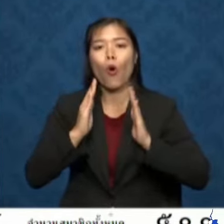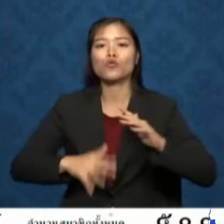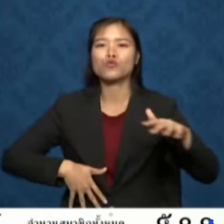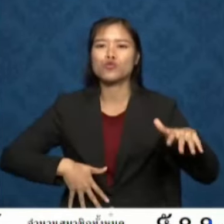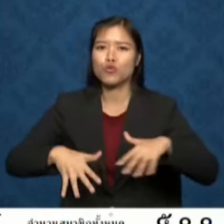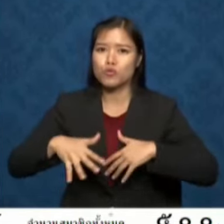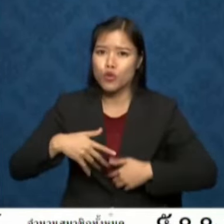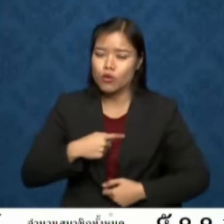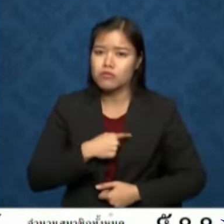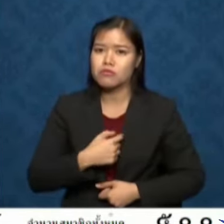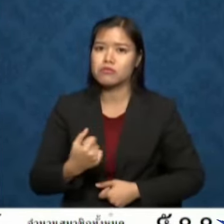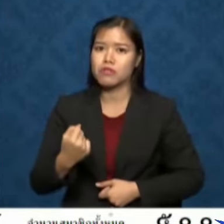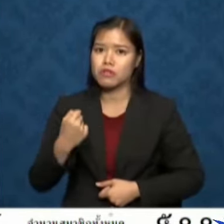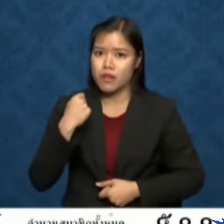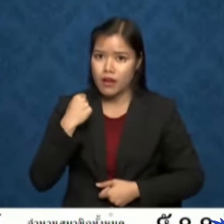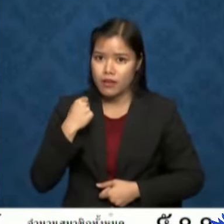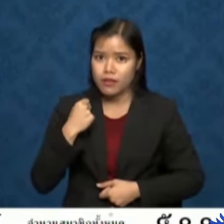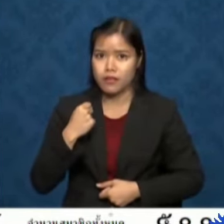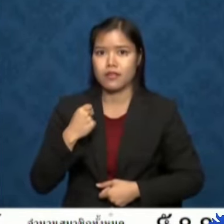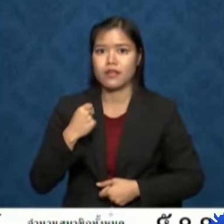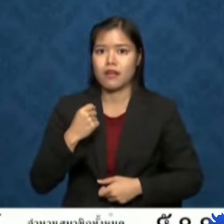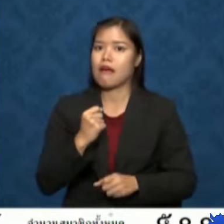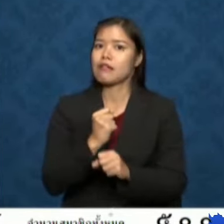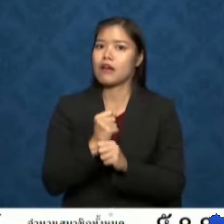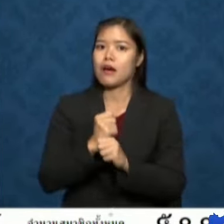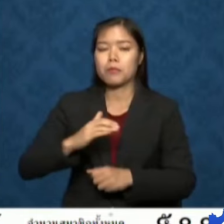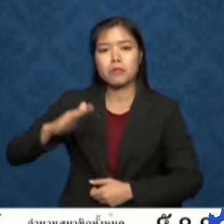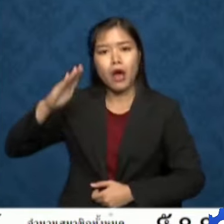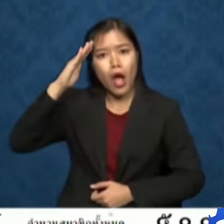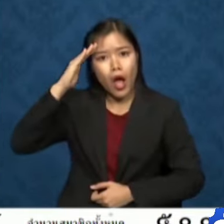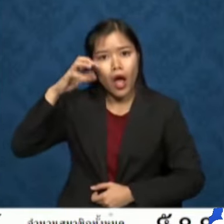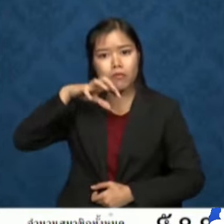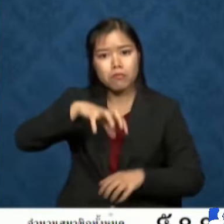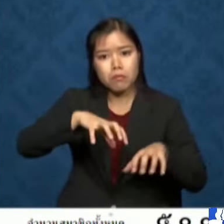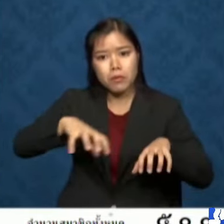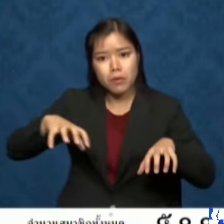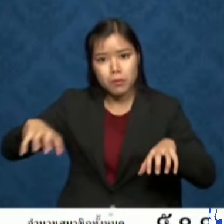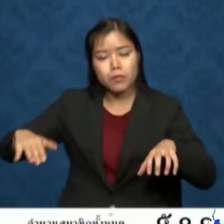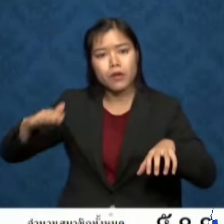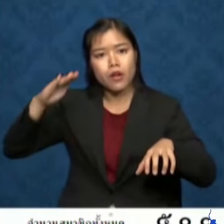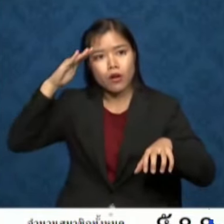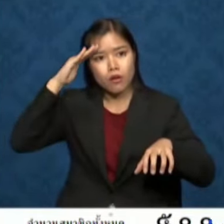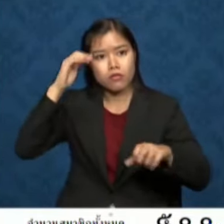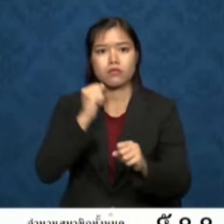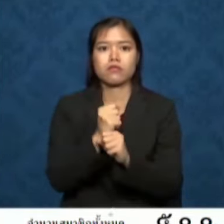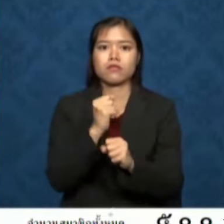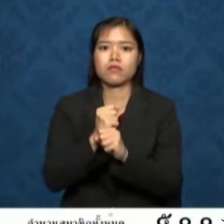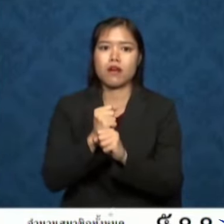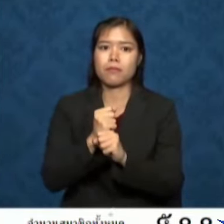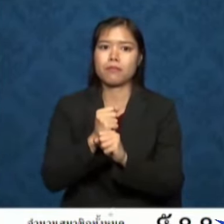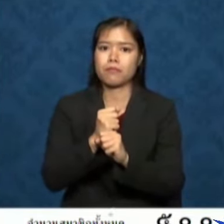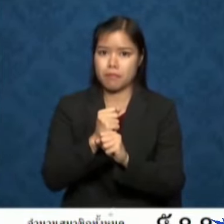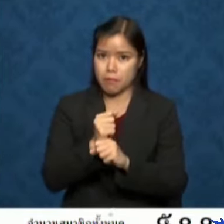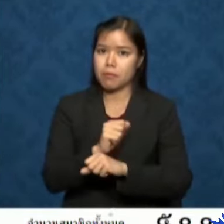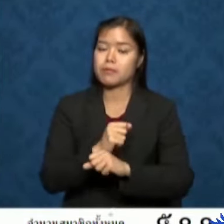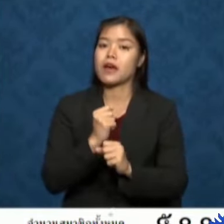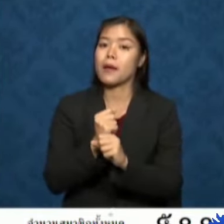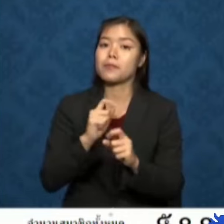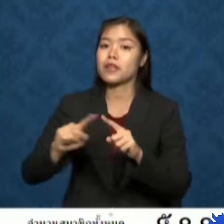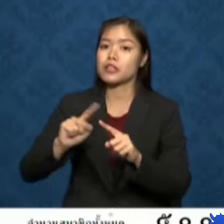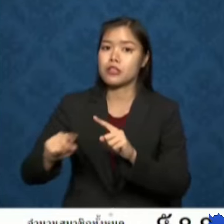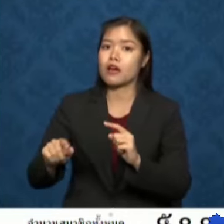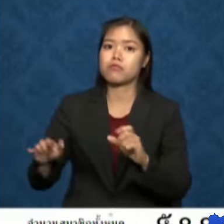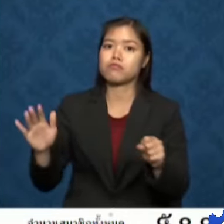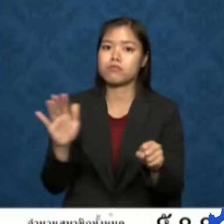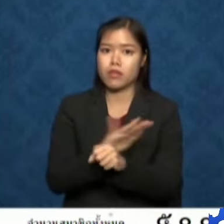เนื้อเชื่อใจในภารกิจทางการทหารและจะทำให้กองทัพสามารถปฏิบัติหน้าที่ได้อย่างมีประสิทธิภาพ